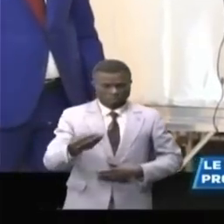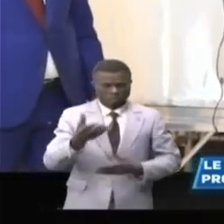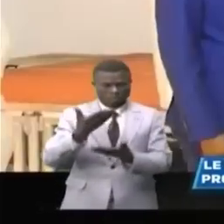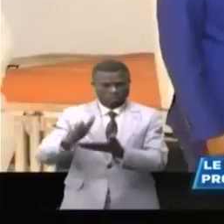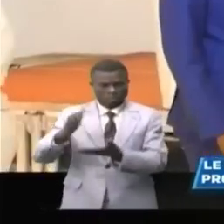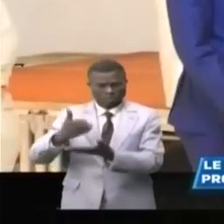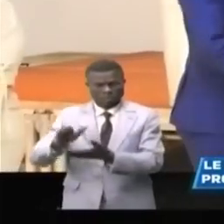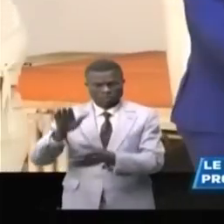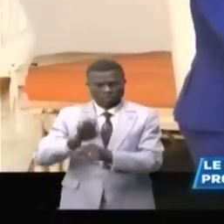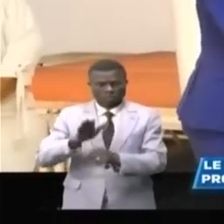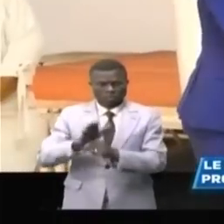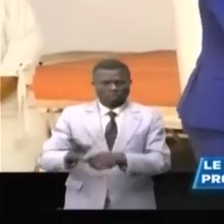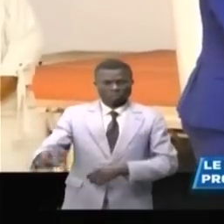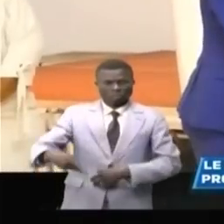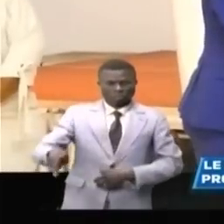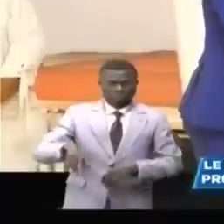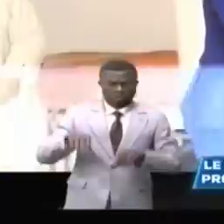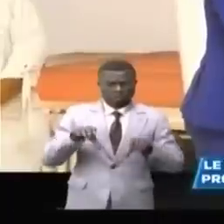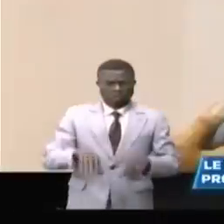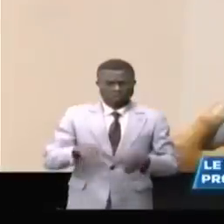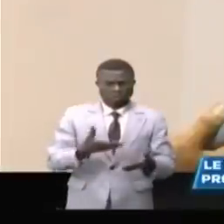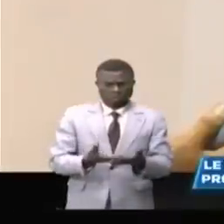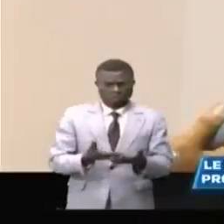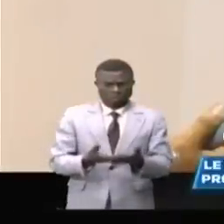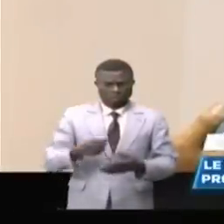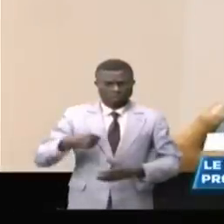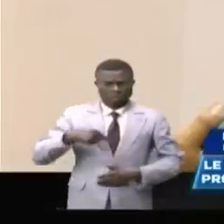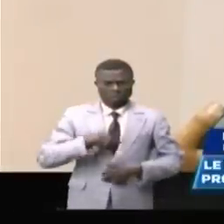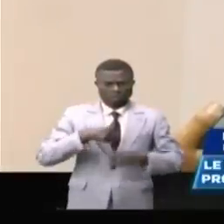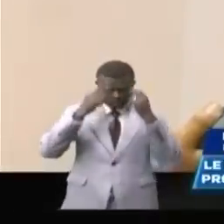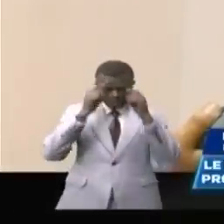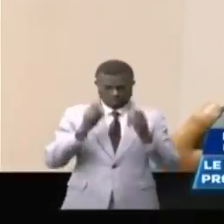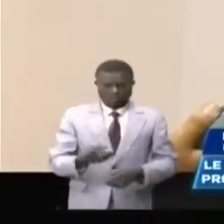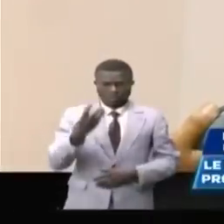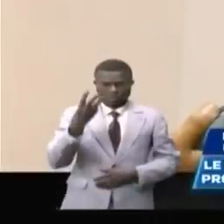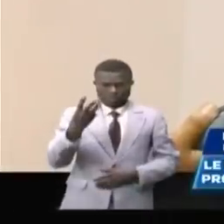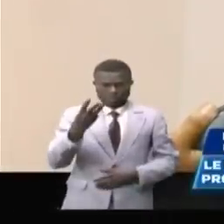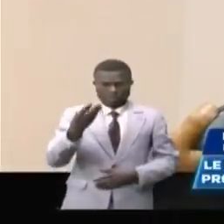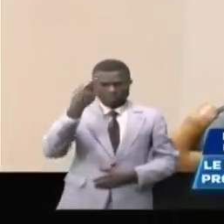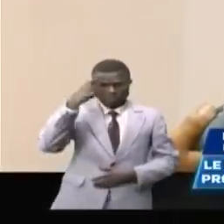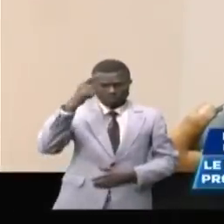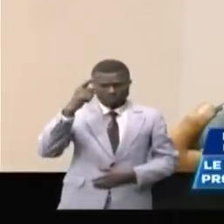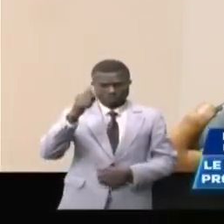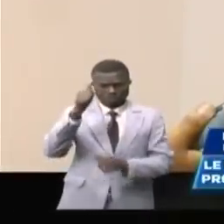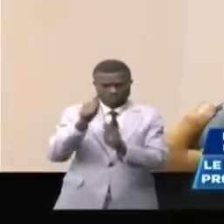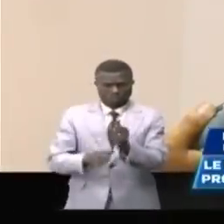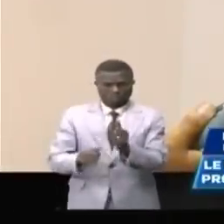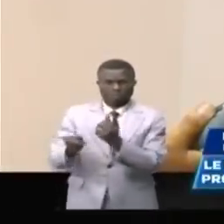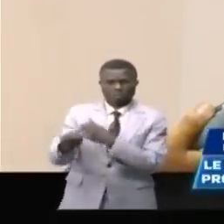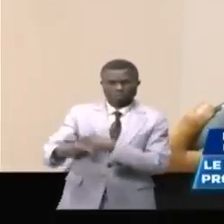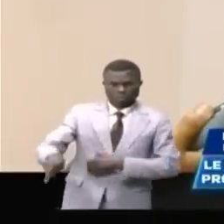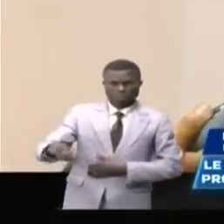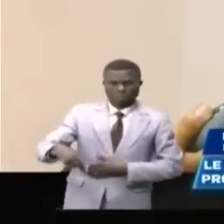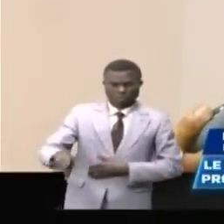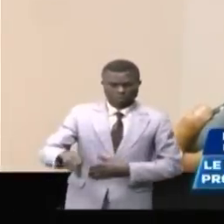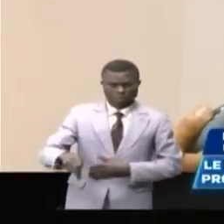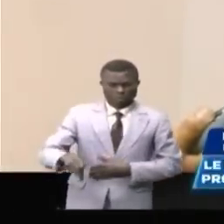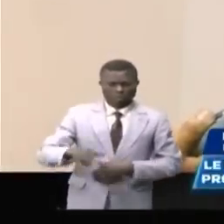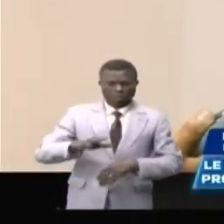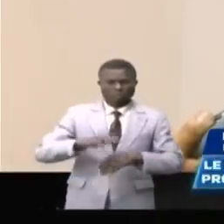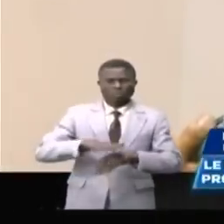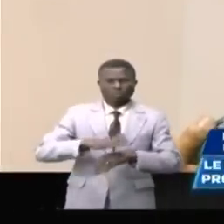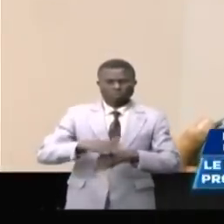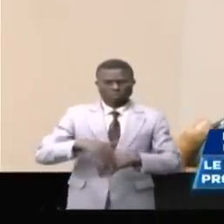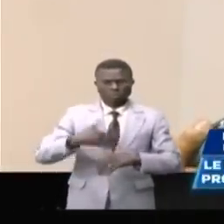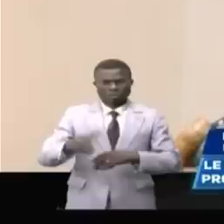dans plusieurs provinces du pays. Ces laptops sont destinés aussi, 3 pour chaque province, appuyés par l'USAID. Et